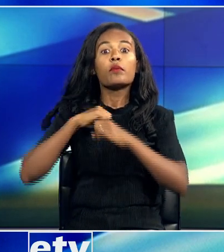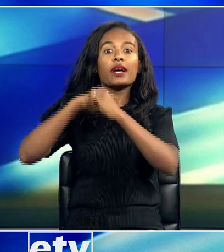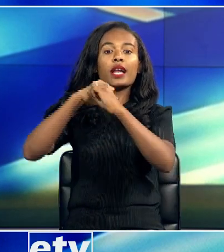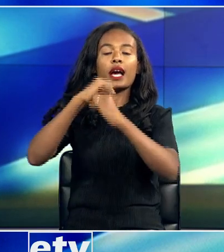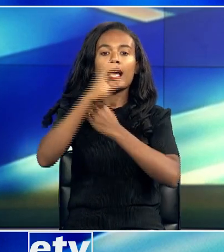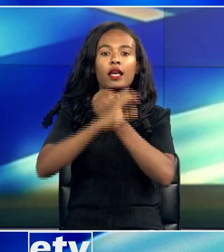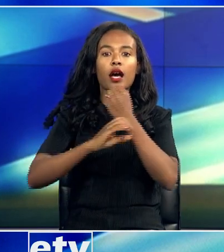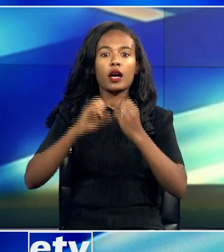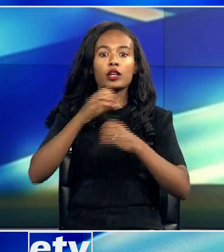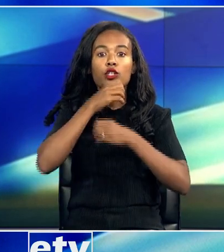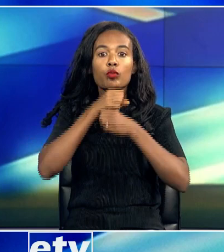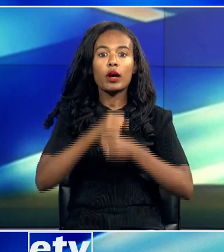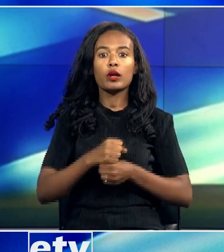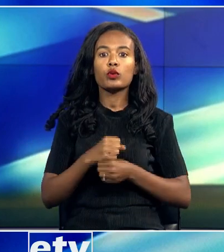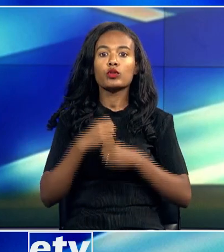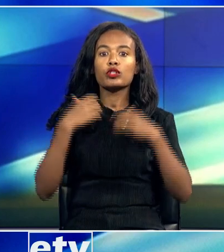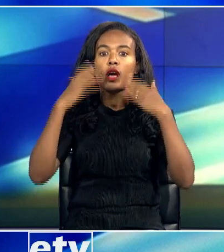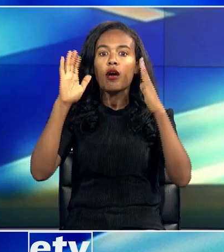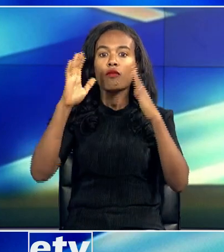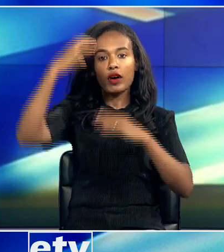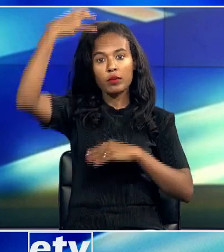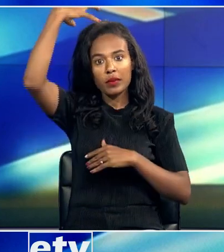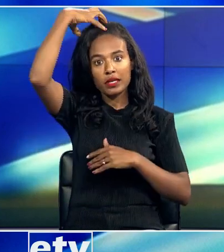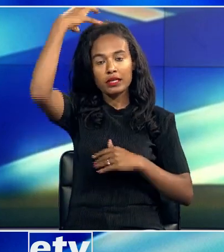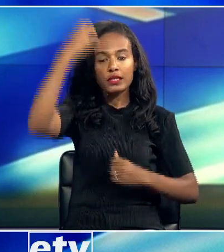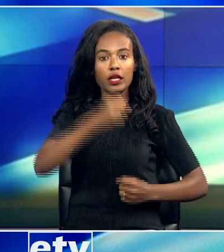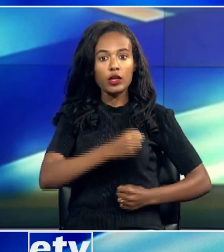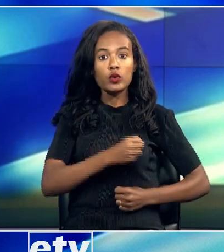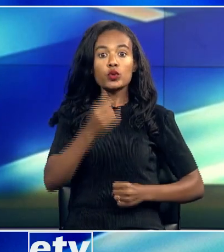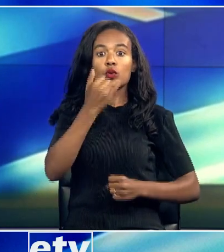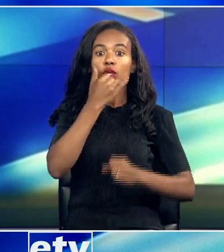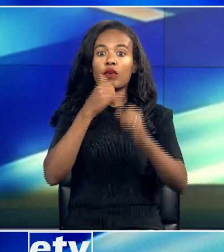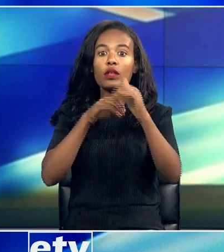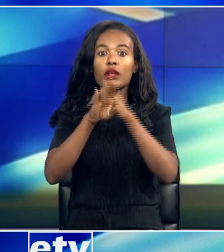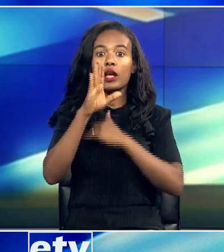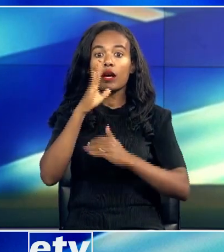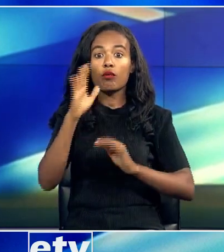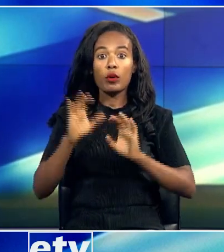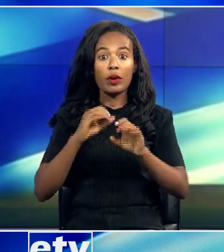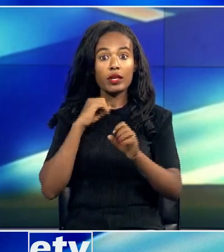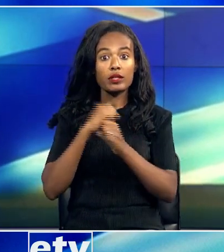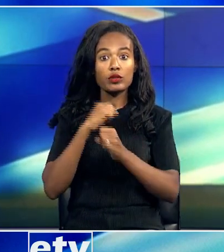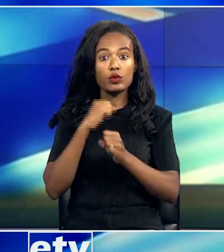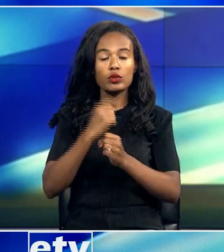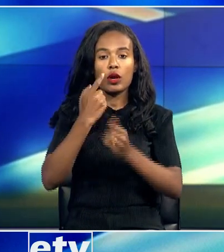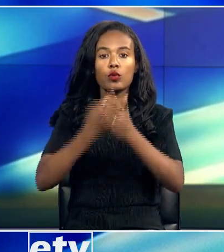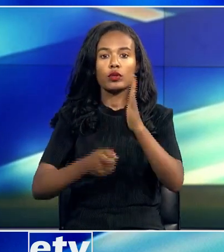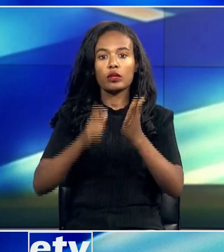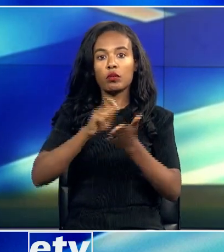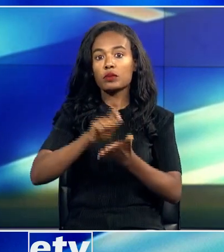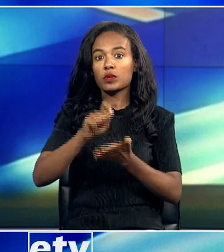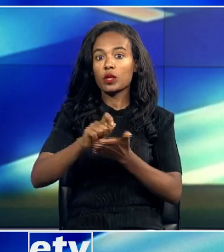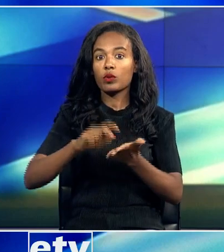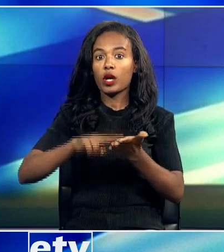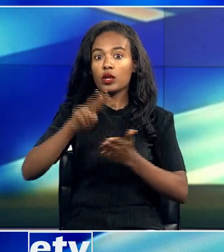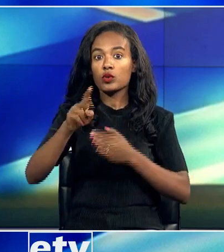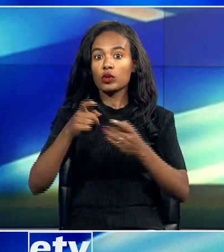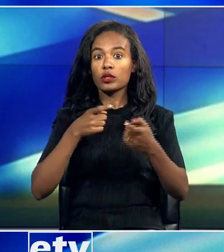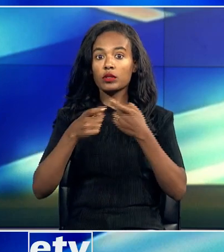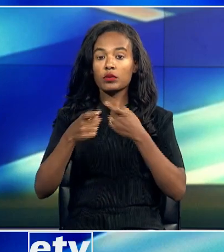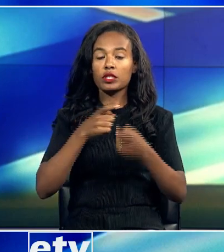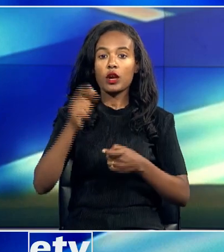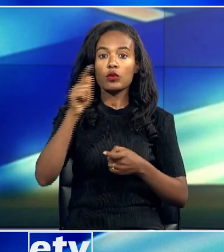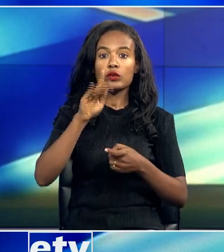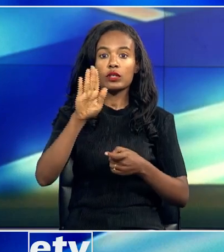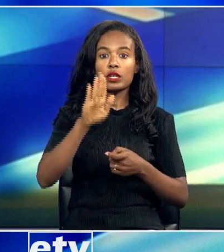የሀገር ሽማግሌዎችና የአፋር መንግስት ታጣቂዎች ወደ ጥፋት እንዳይገቡ ለማድረግ የሰሩት ስራ ውጤት ማስመዝገቡን ያነሱት ርዕሰ መስተዳደሩ